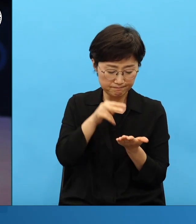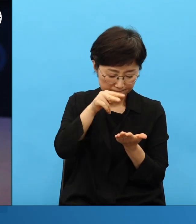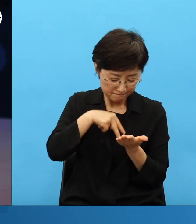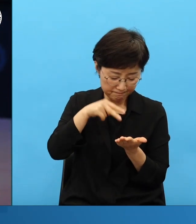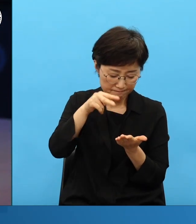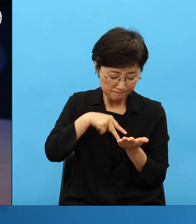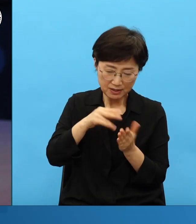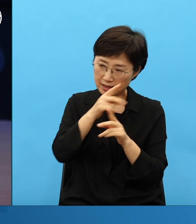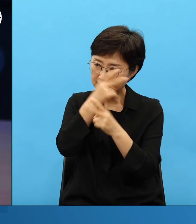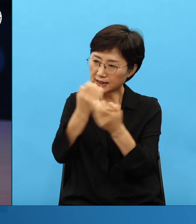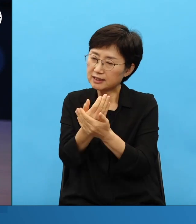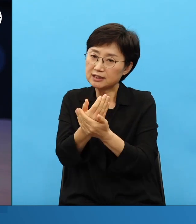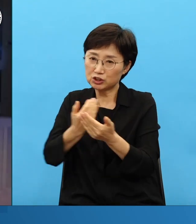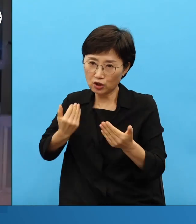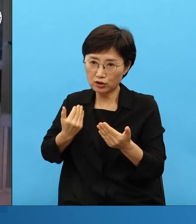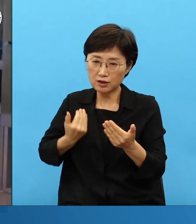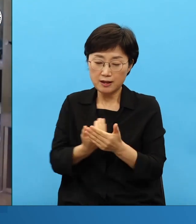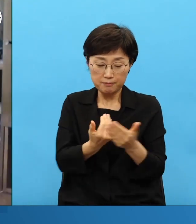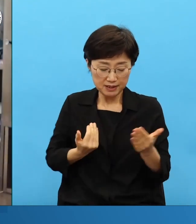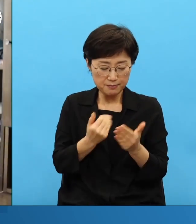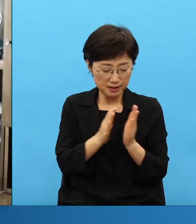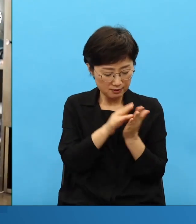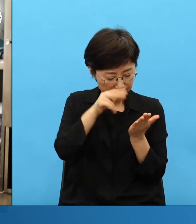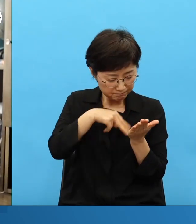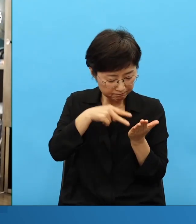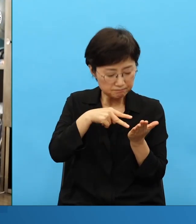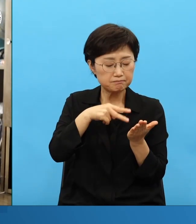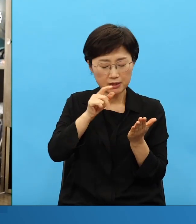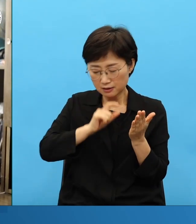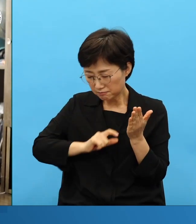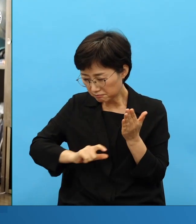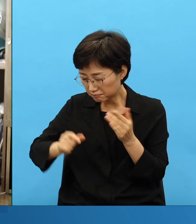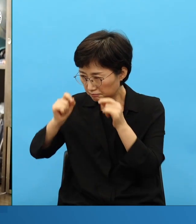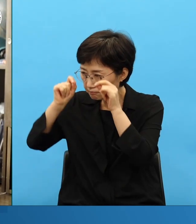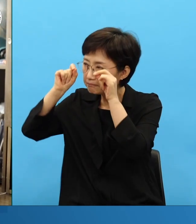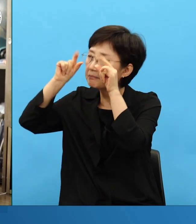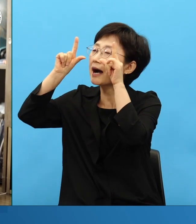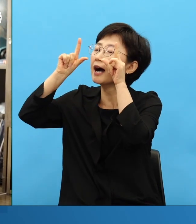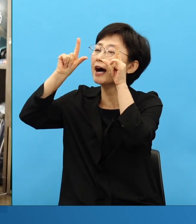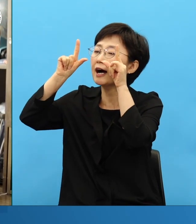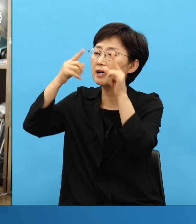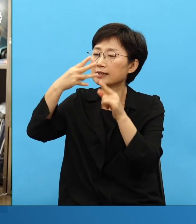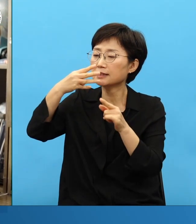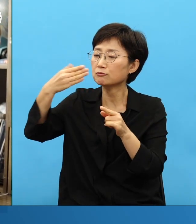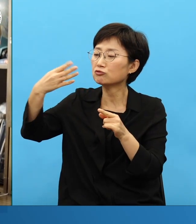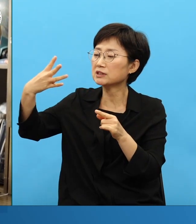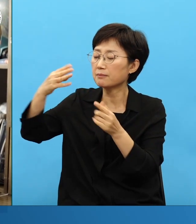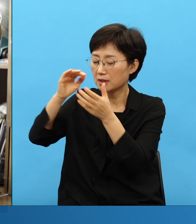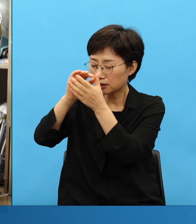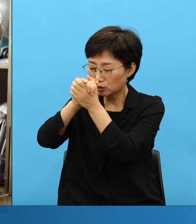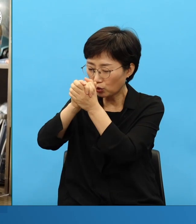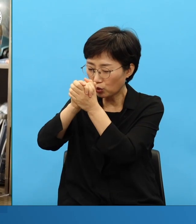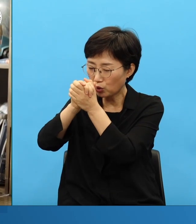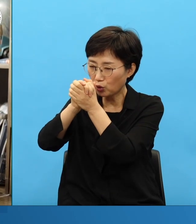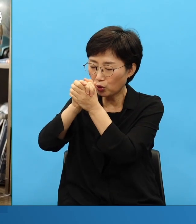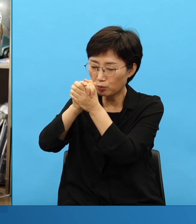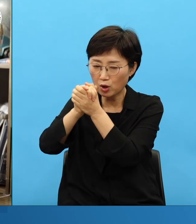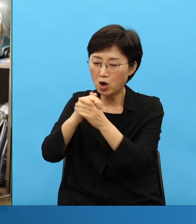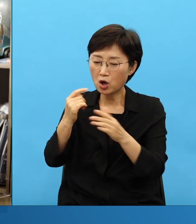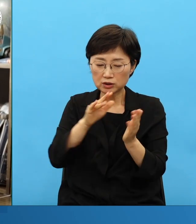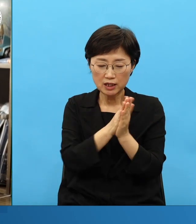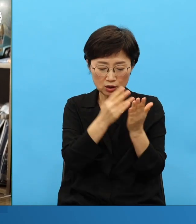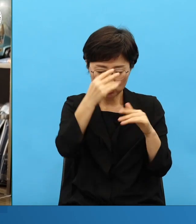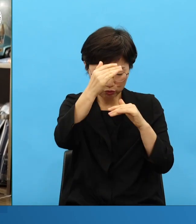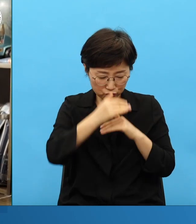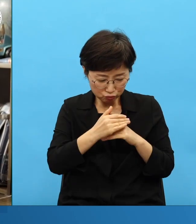전에 미리 하고 아침에 눈을 뜨면 상구상 기도와 어제 붙잡았던 말씀을 한 번 더